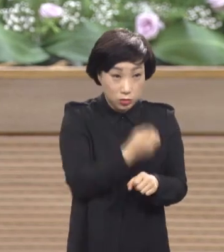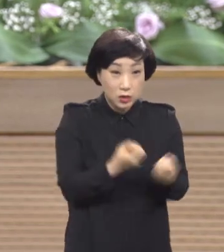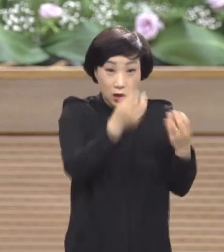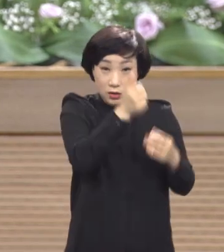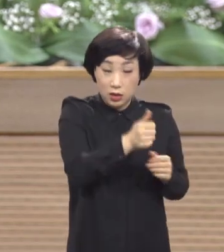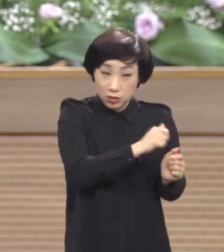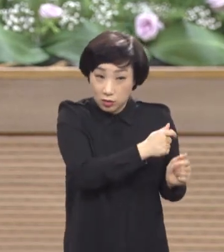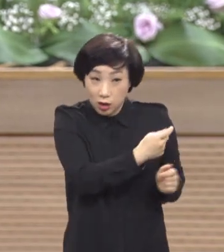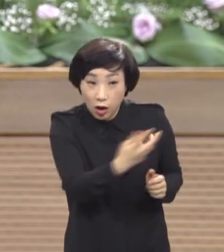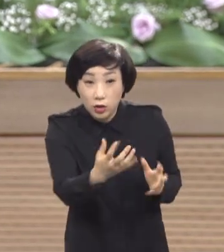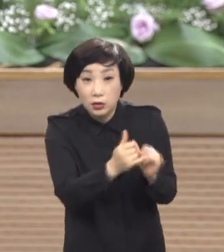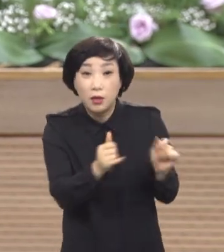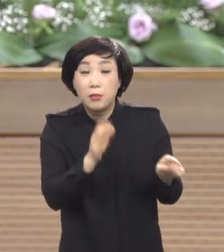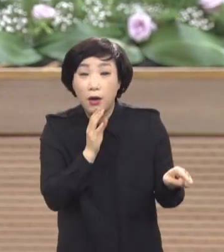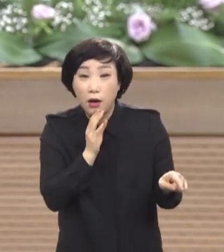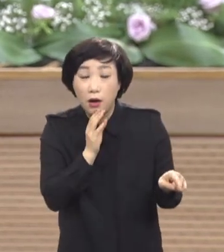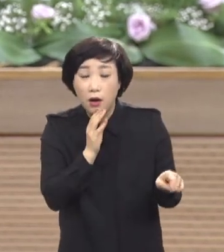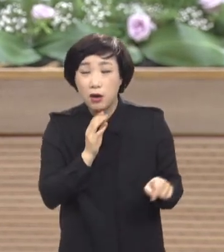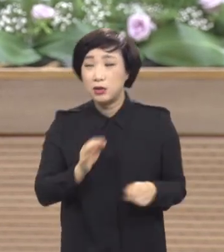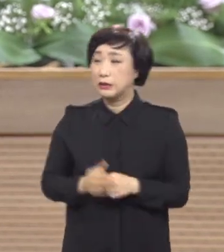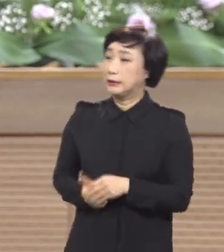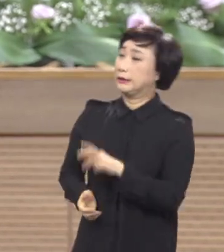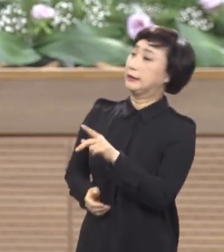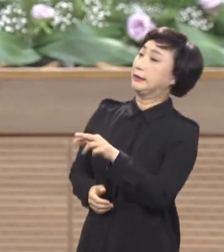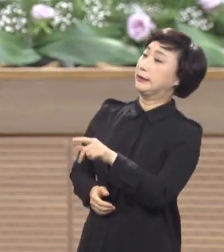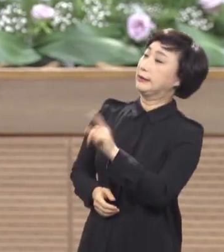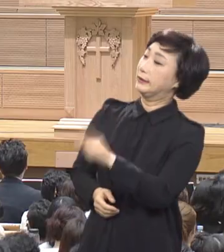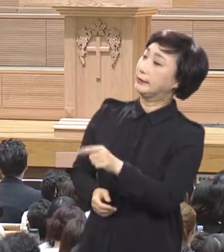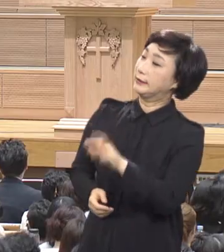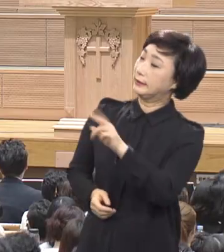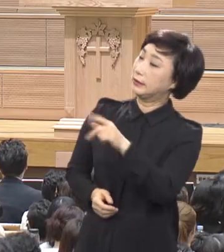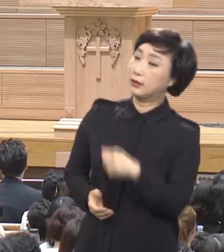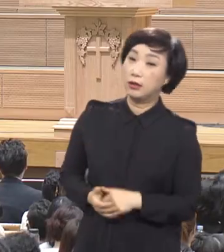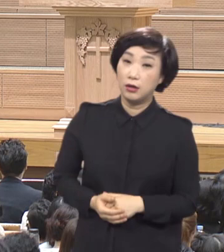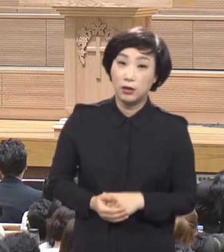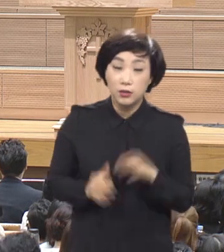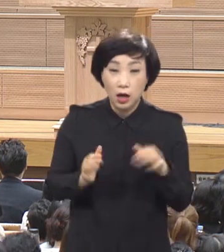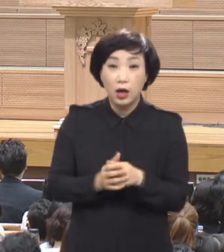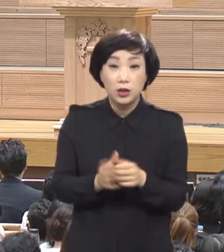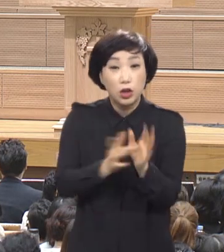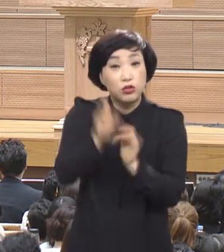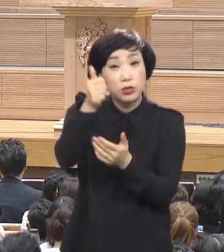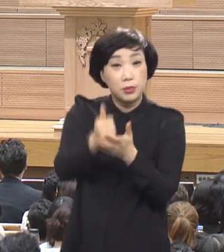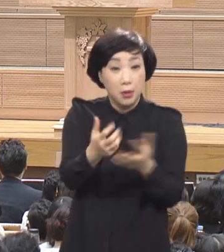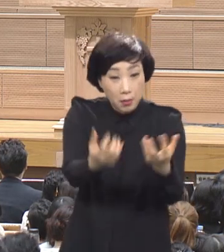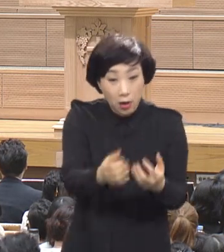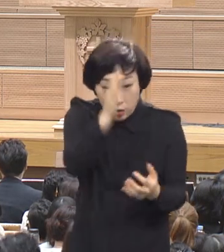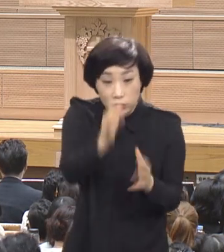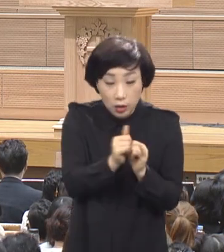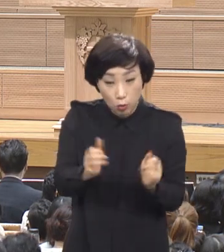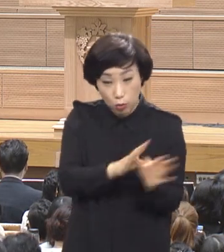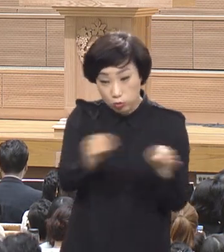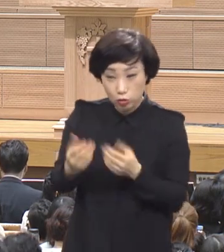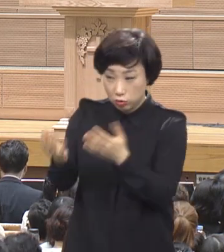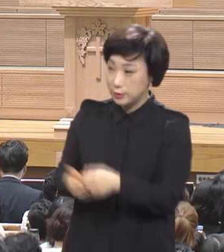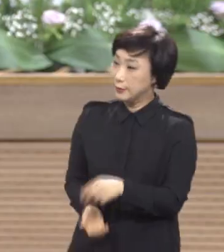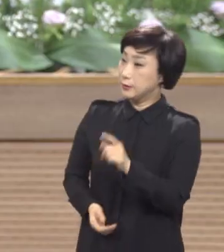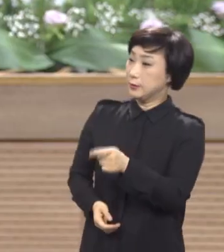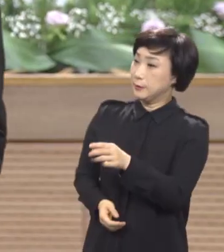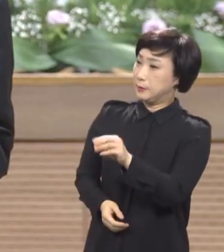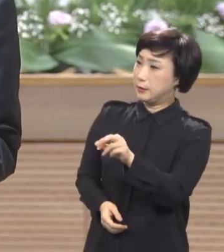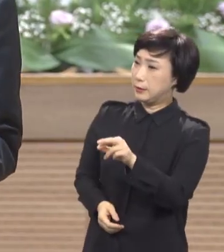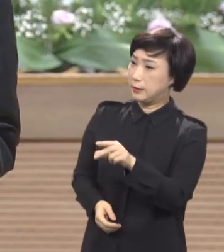이들은 사사건건히 시비냐 이 말이에요 나완자를 고쳐도 시비 시비